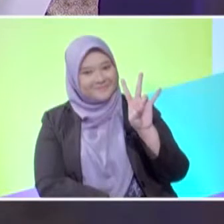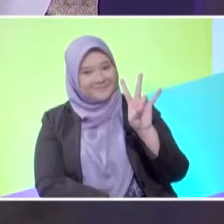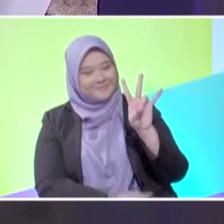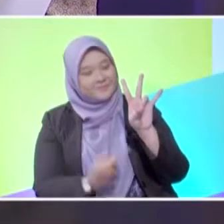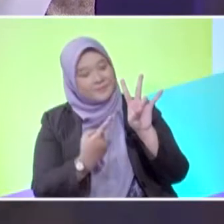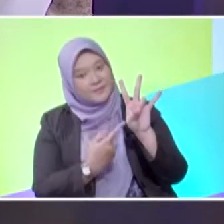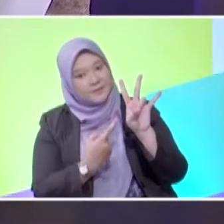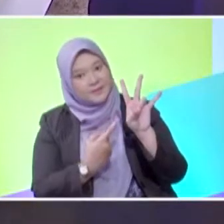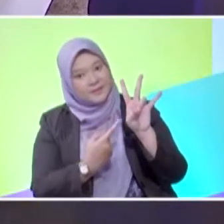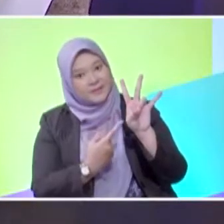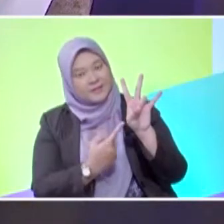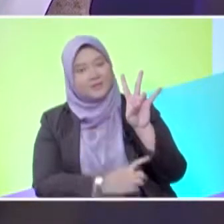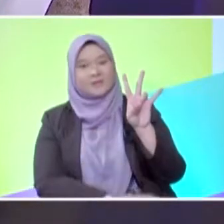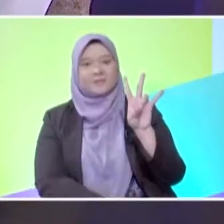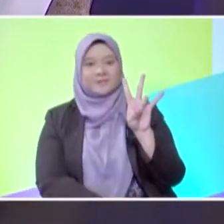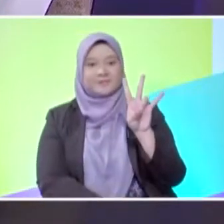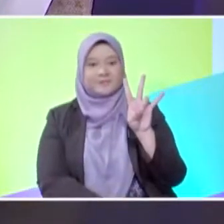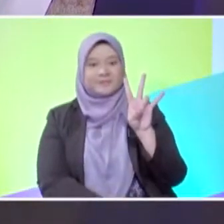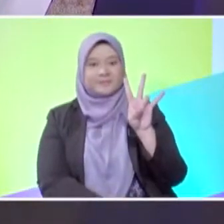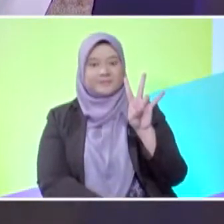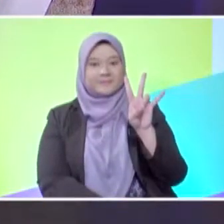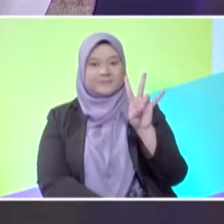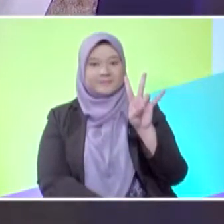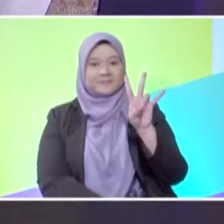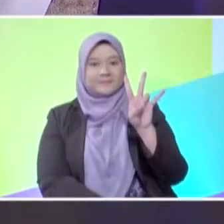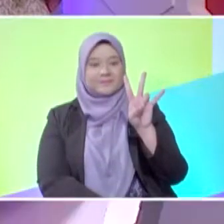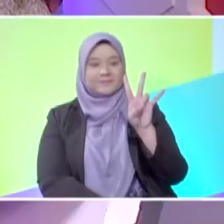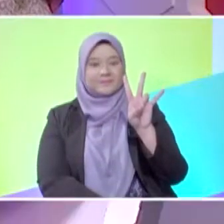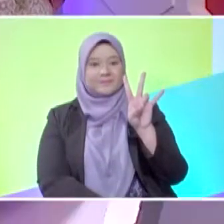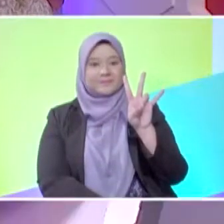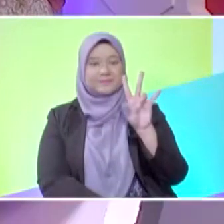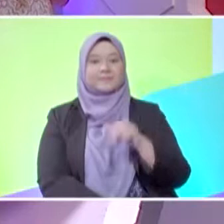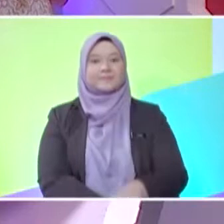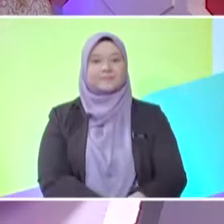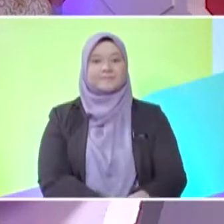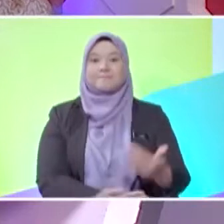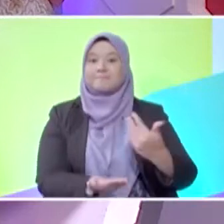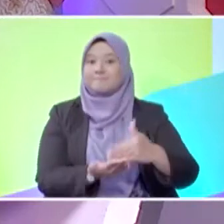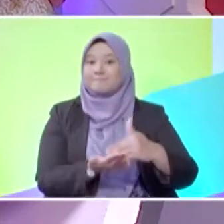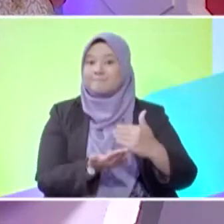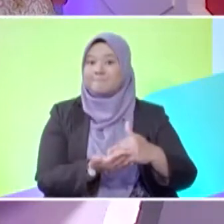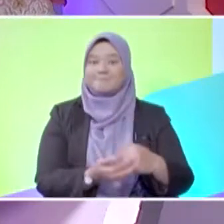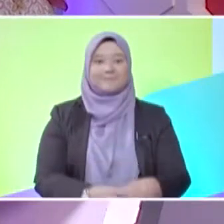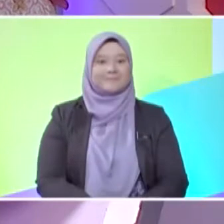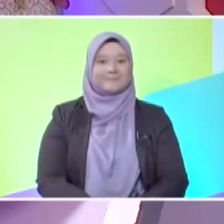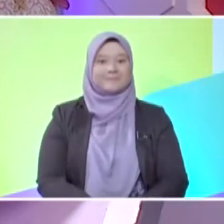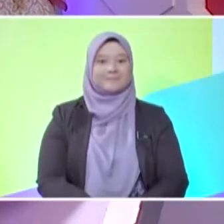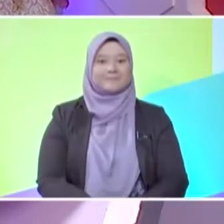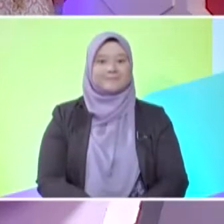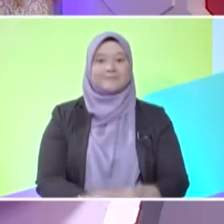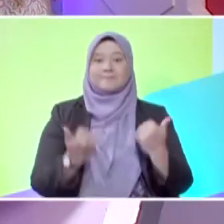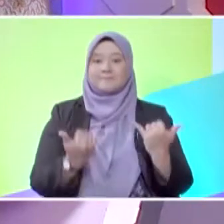234567 ini nomor 7 oke satu lagi kita coba mode minjok nombo 5